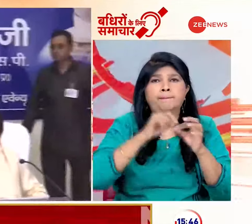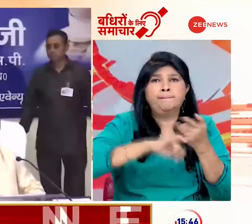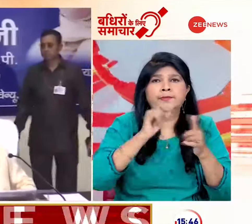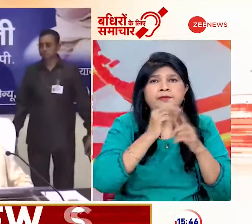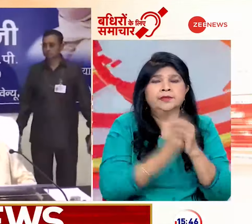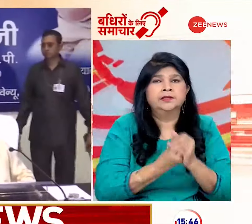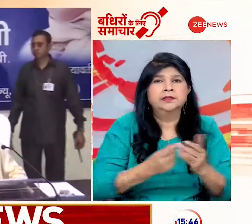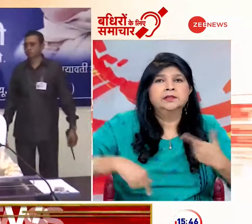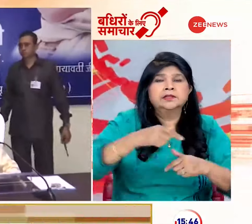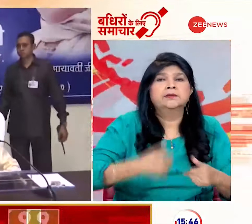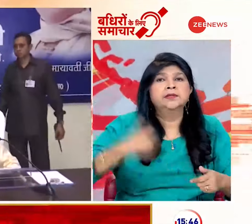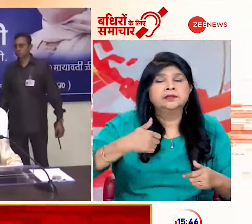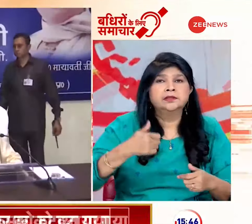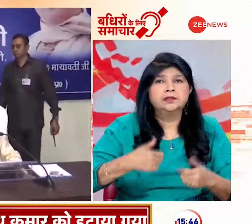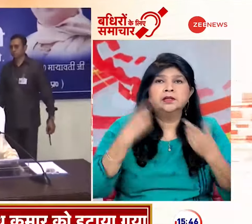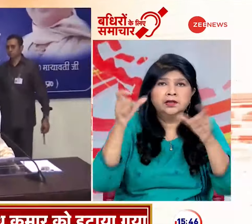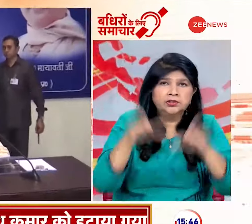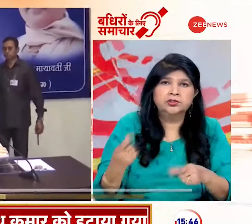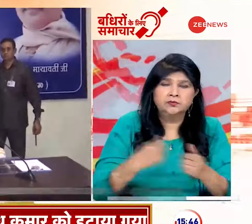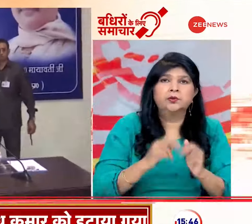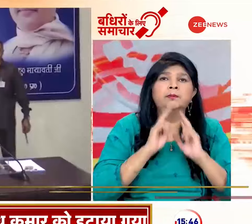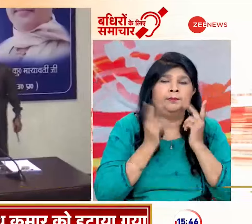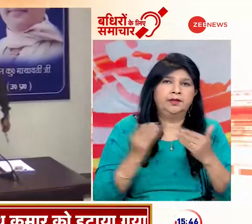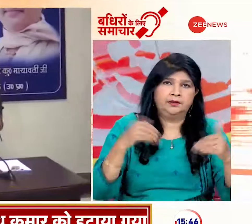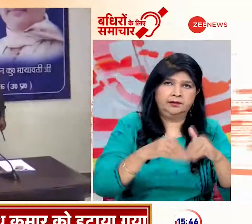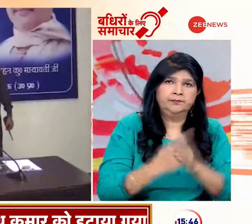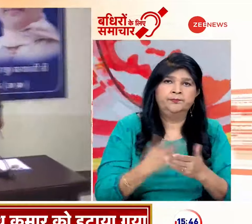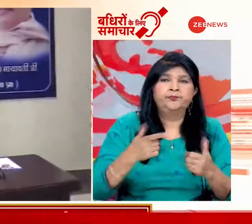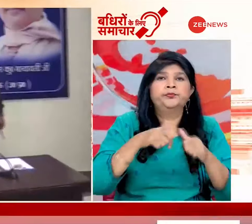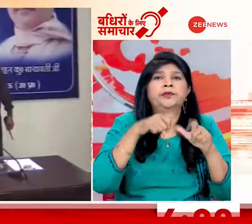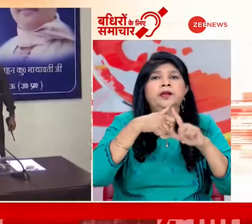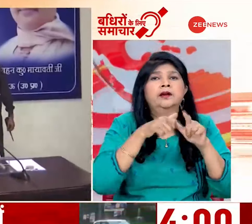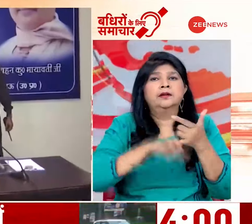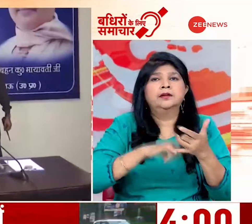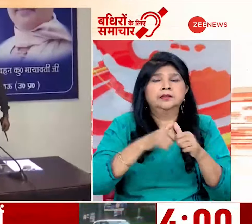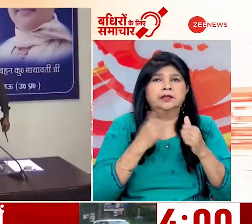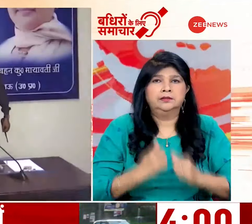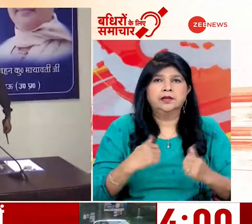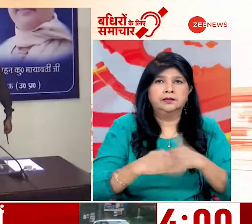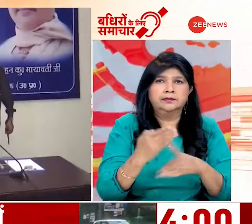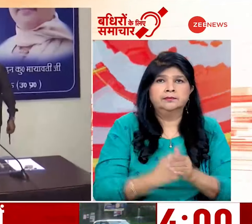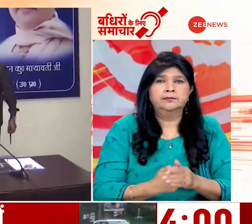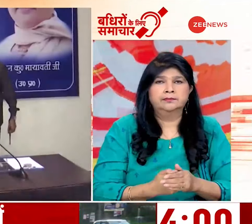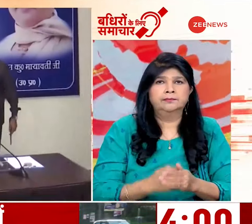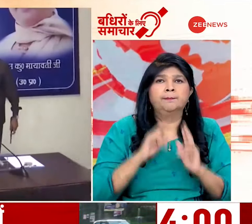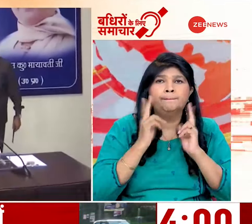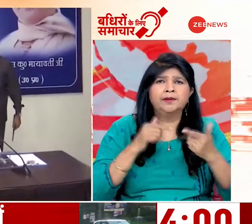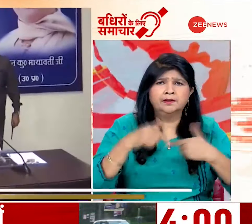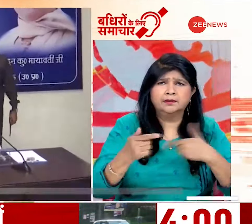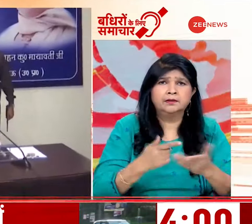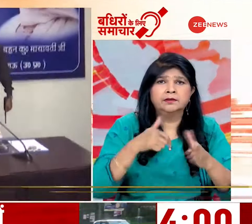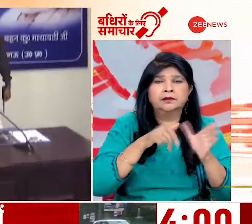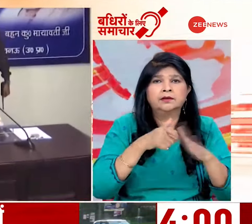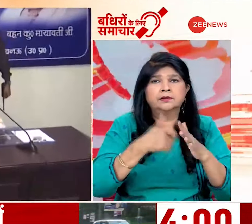बीएसपी के सभी प्रदेश प्रमुखों के साथ समीक्षा बैठक की जिसमें आकाश आनंद भी मौजूद रहे।